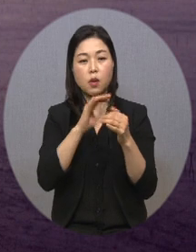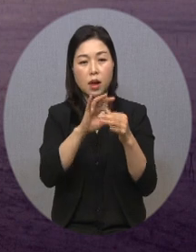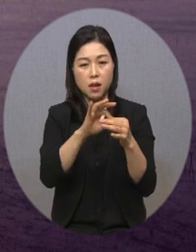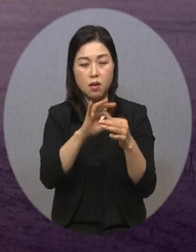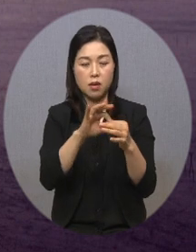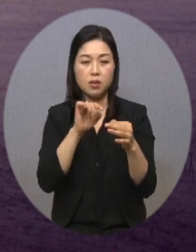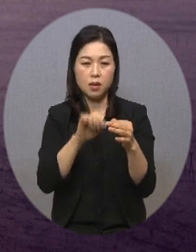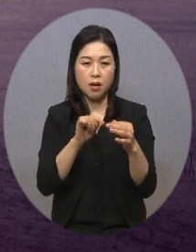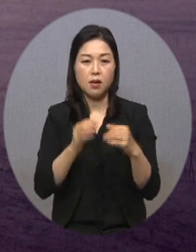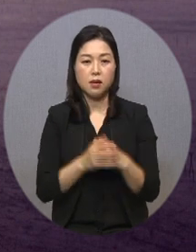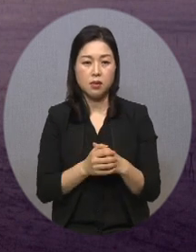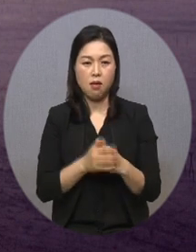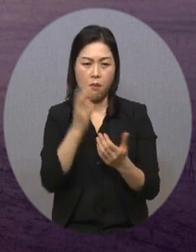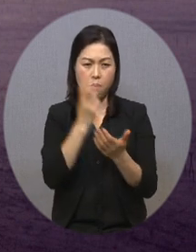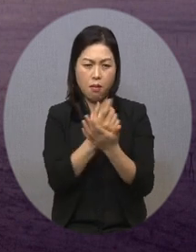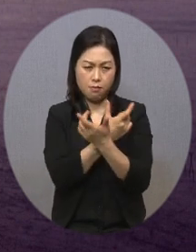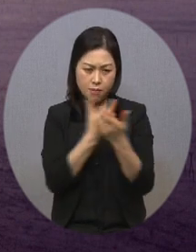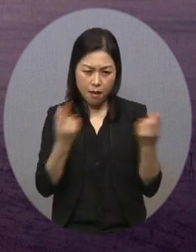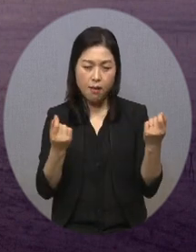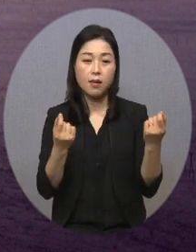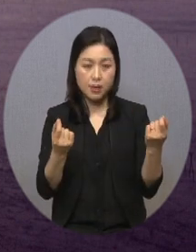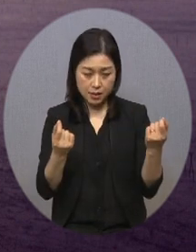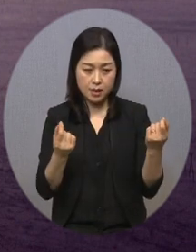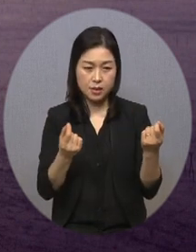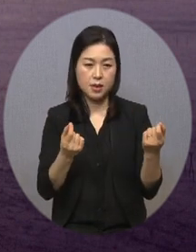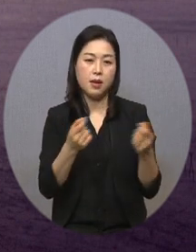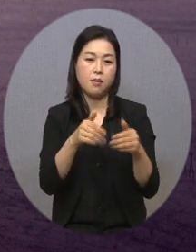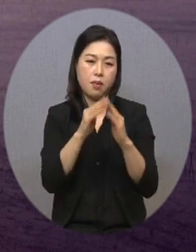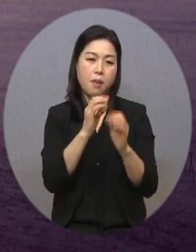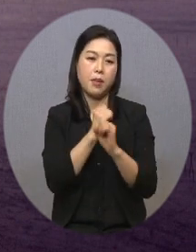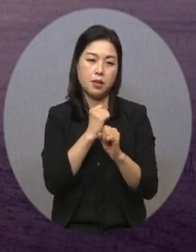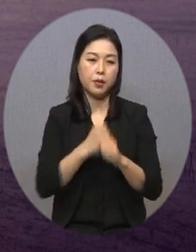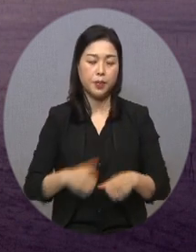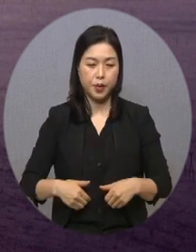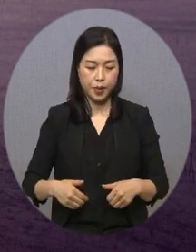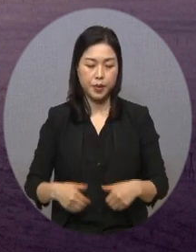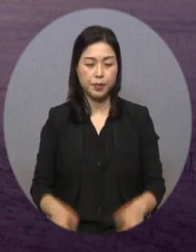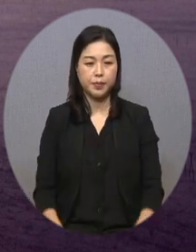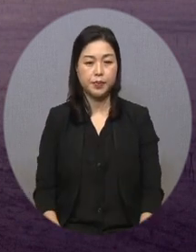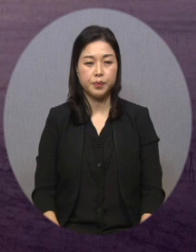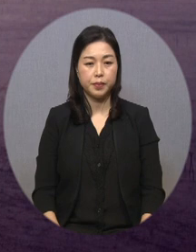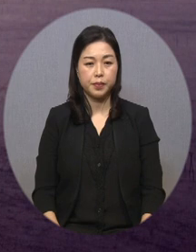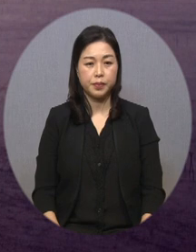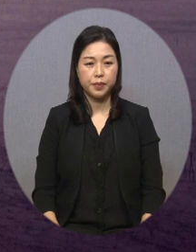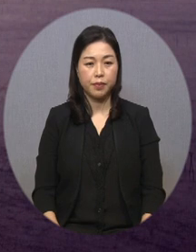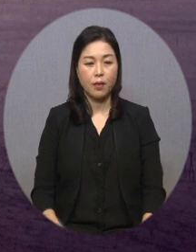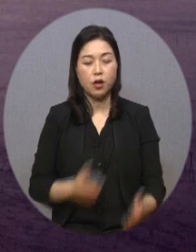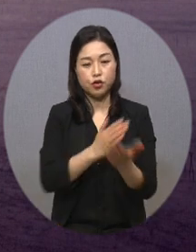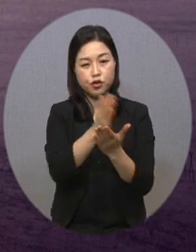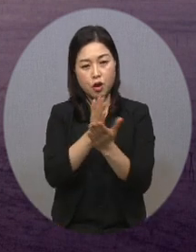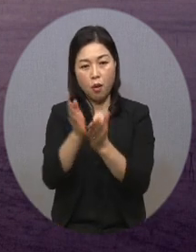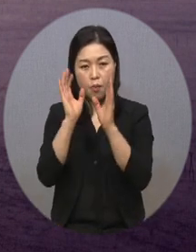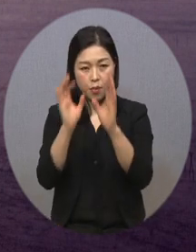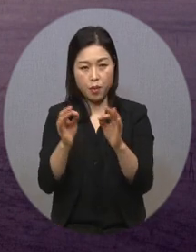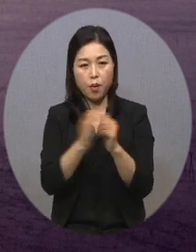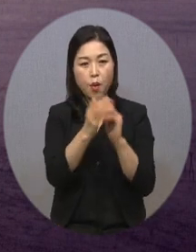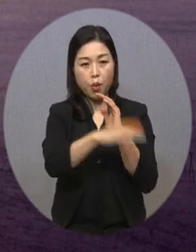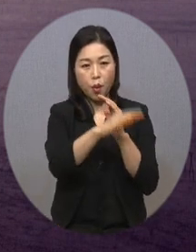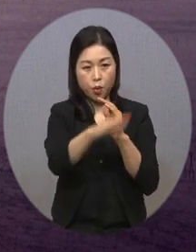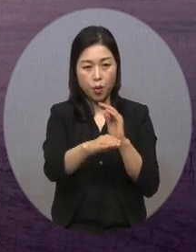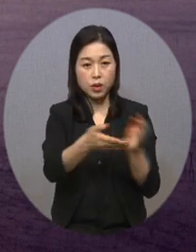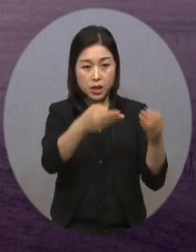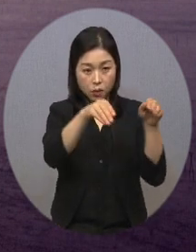관련해서는 단일 임금 체계가 확립이 되어야 한다 이렇게 보여지고요. 유형별로 공공의